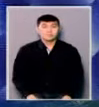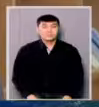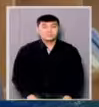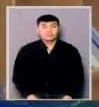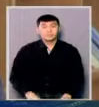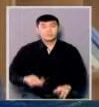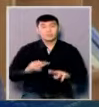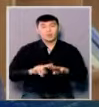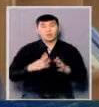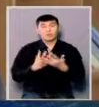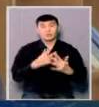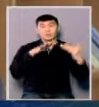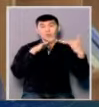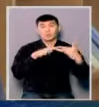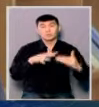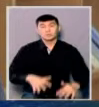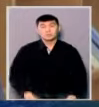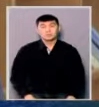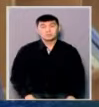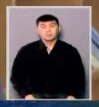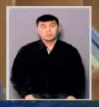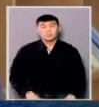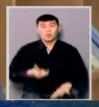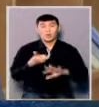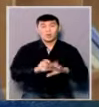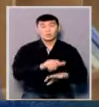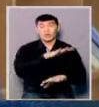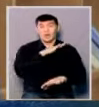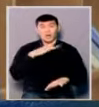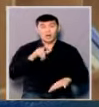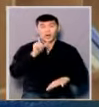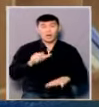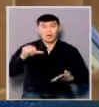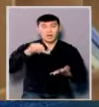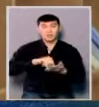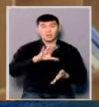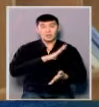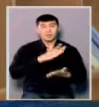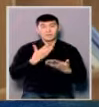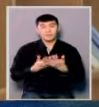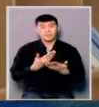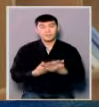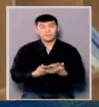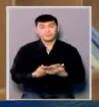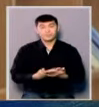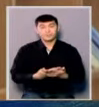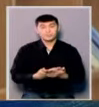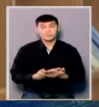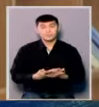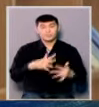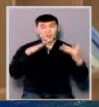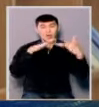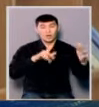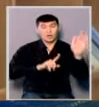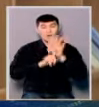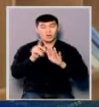бұл көтеріліске өте көп адам қатынасқан. Мысалы сұрағанда мынау